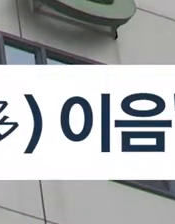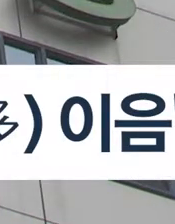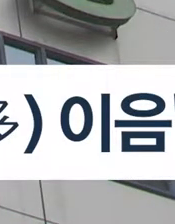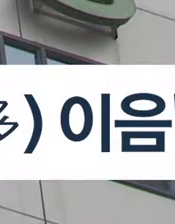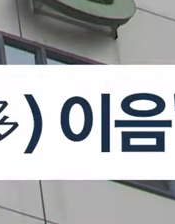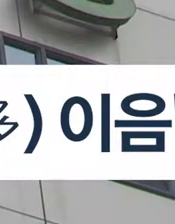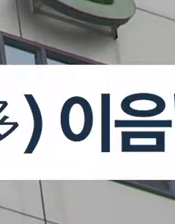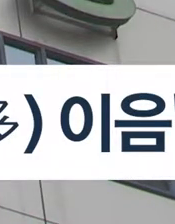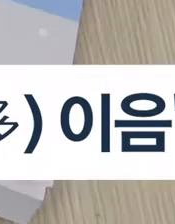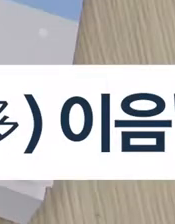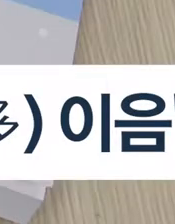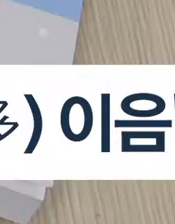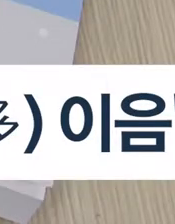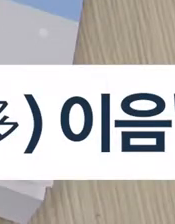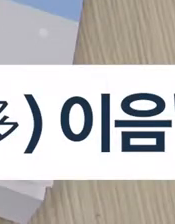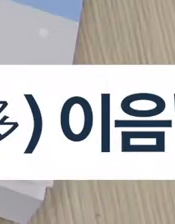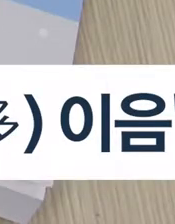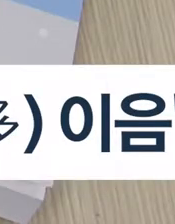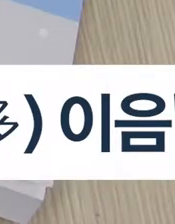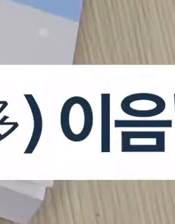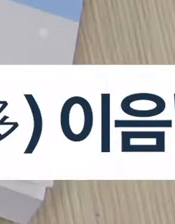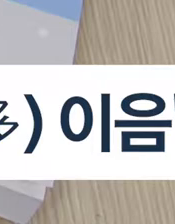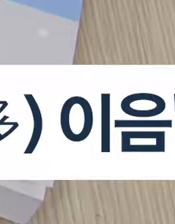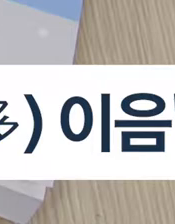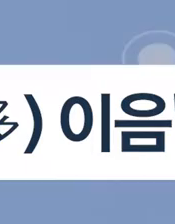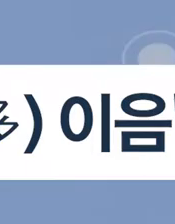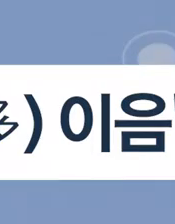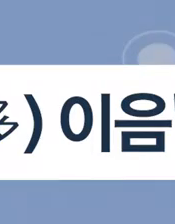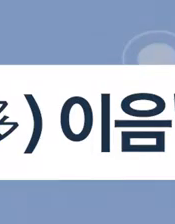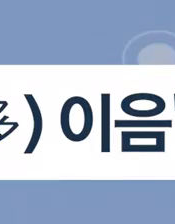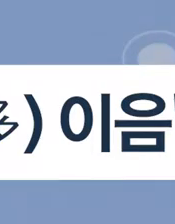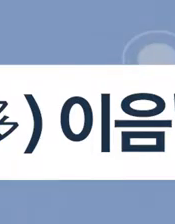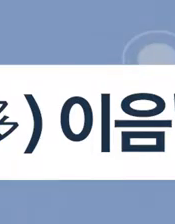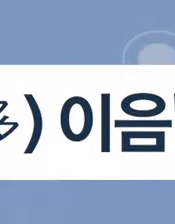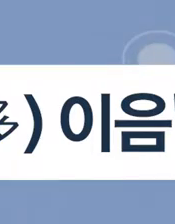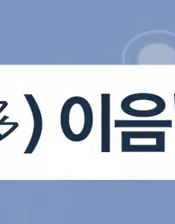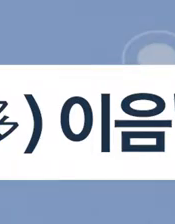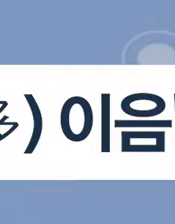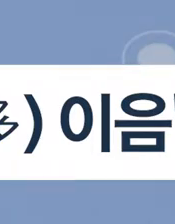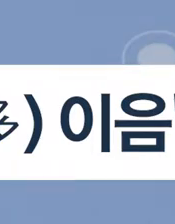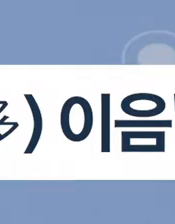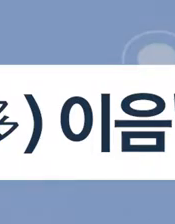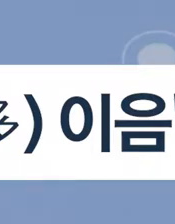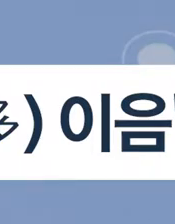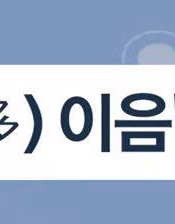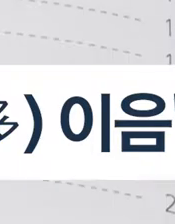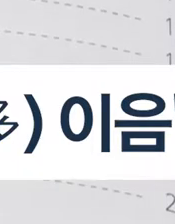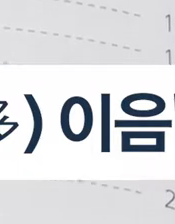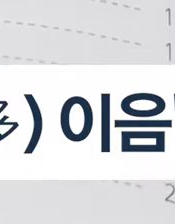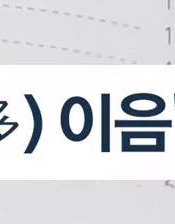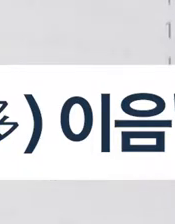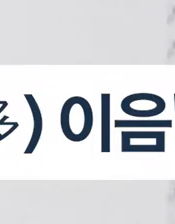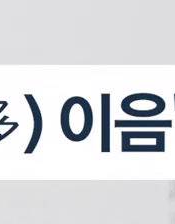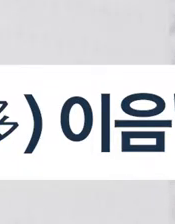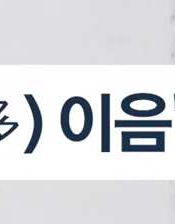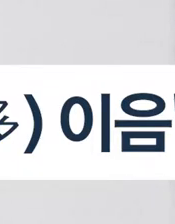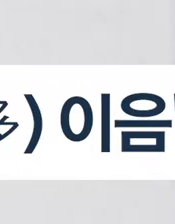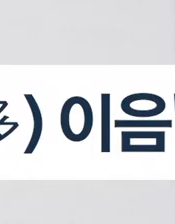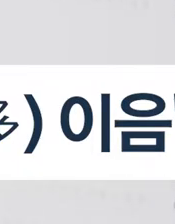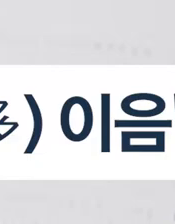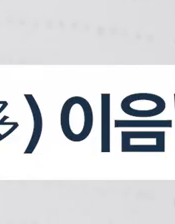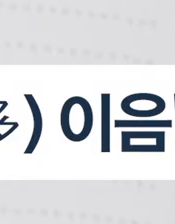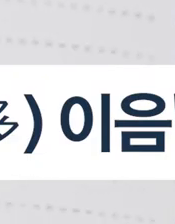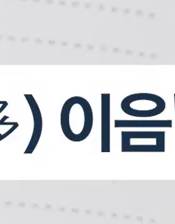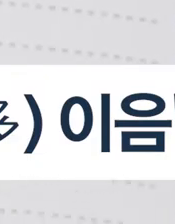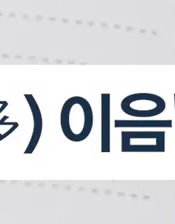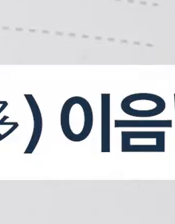강서구가 복지자원 가이드북 강서복지 다이음을 발간하고 250부를 제작해 각동 주민센터, 종합사회복지관, 관련